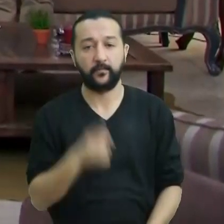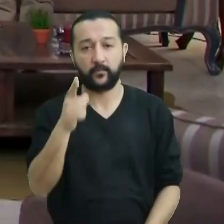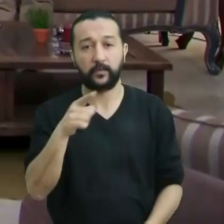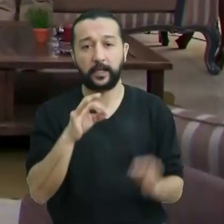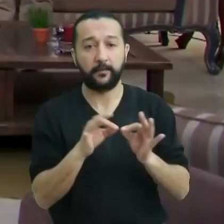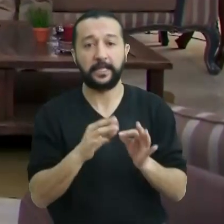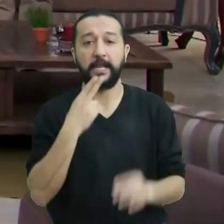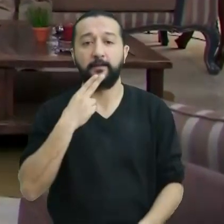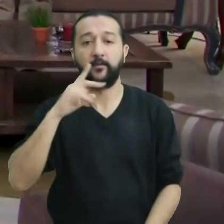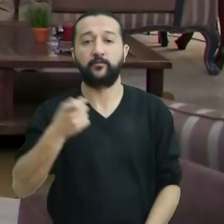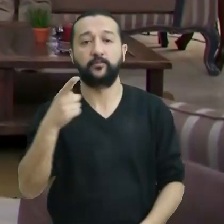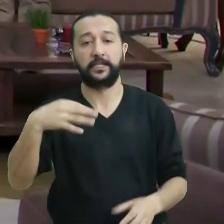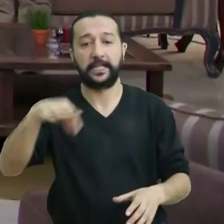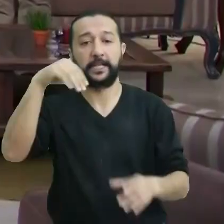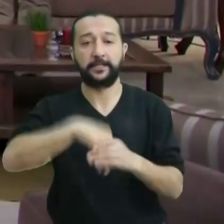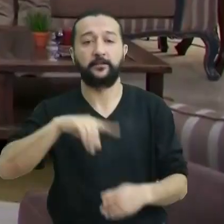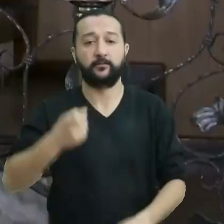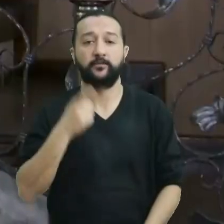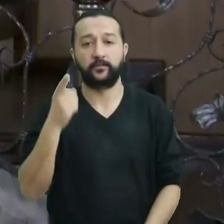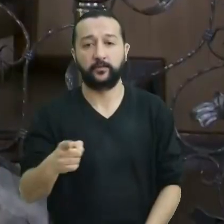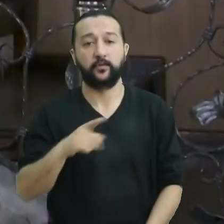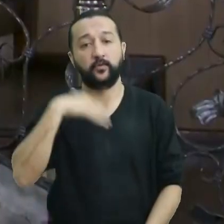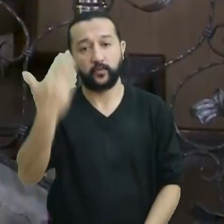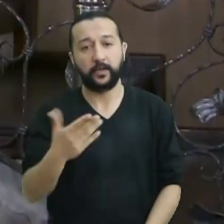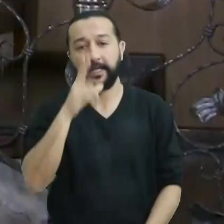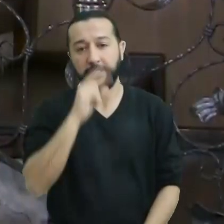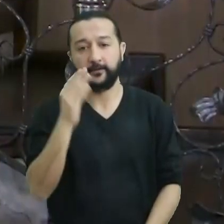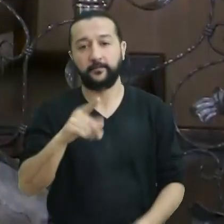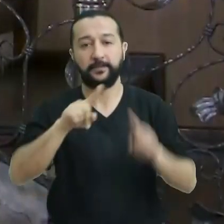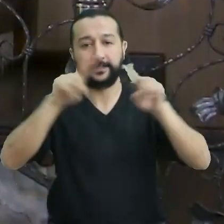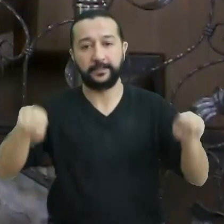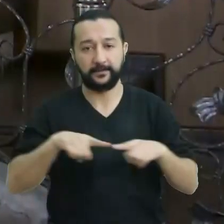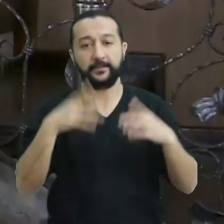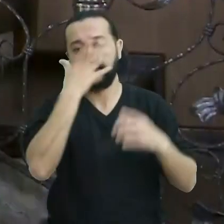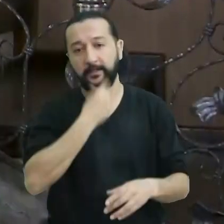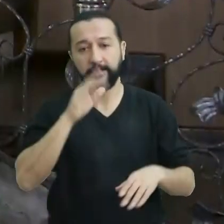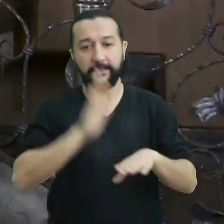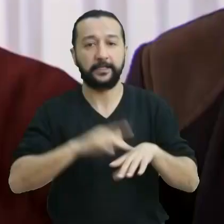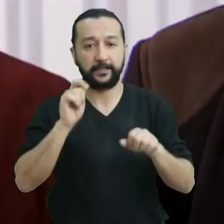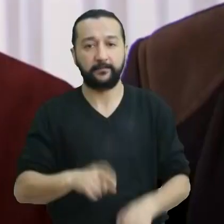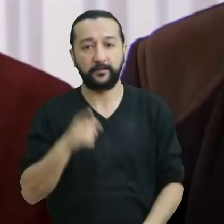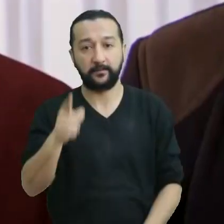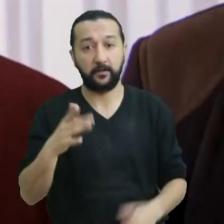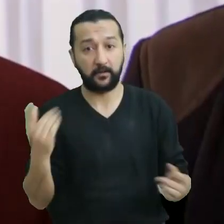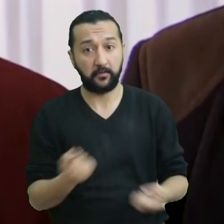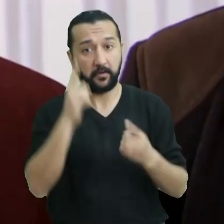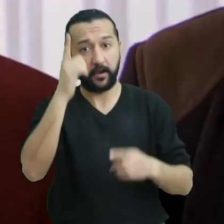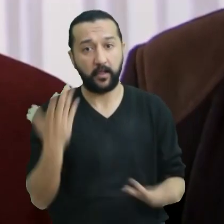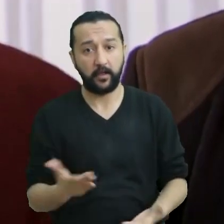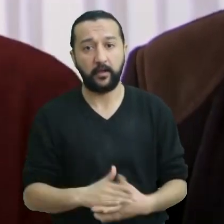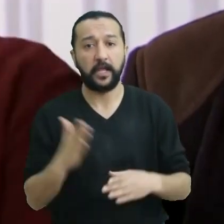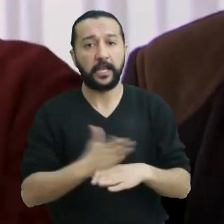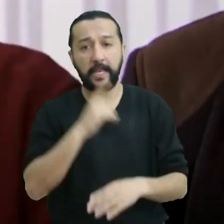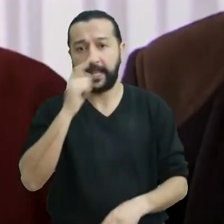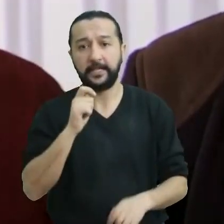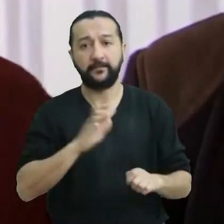Bunu Badire Hanımlar bulmuş bir torbanın içinde. Sonra da hoşluk olsun diye bu güzel çerçeveyi yaptırmış. Allah Allah ya.